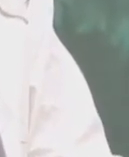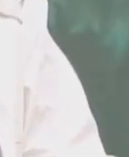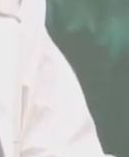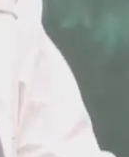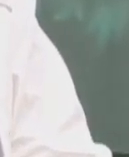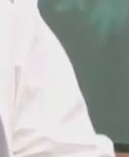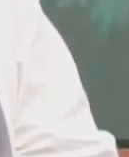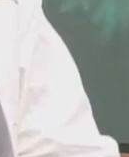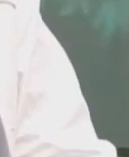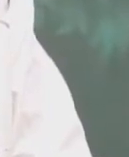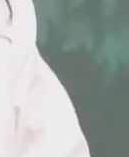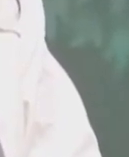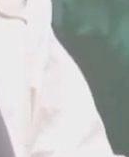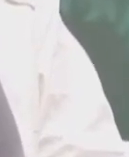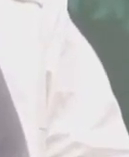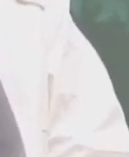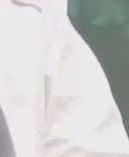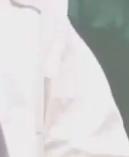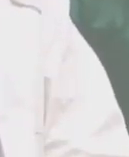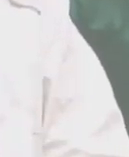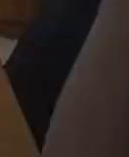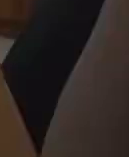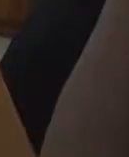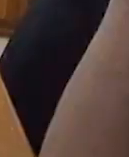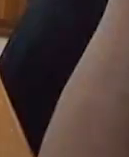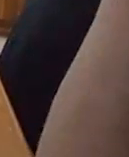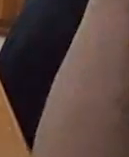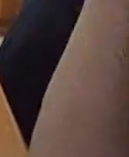lebih ke peraturan yang memang tidak membuat saya nyaman.